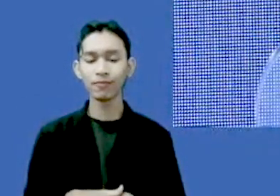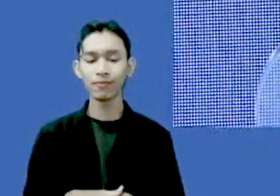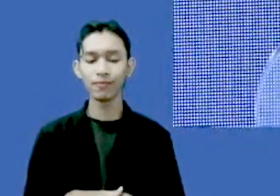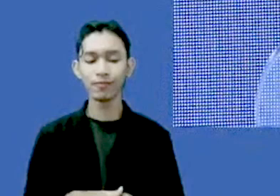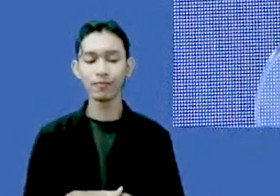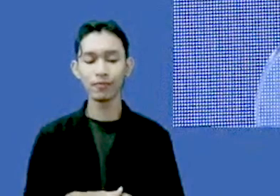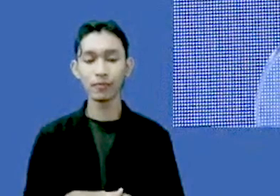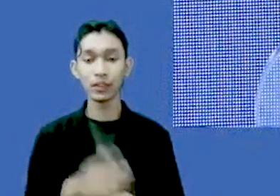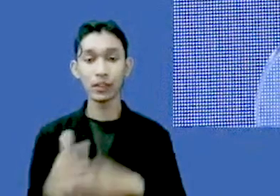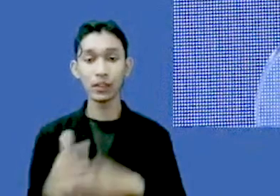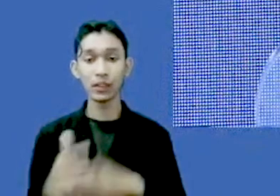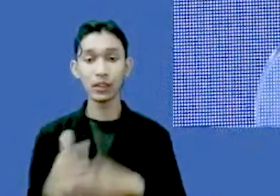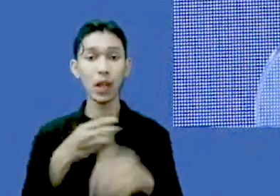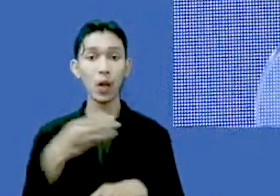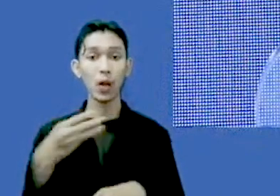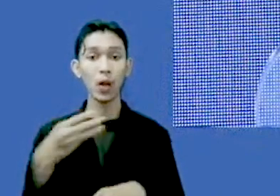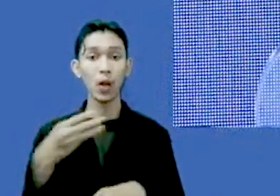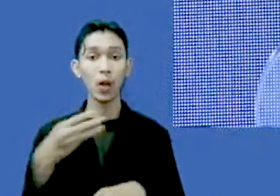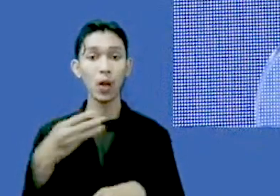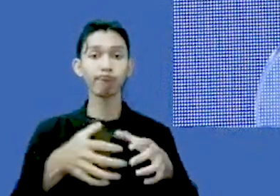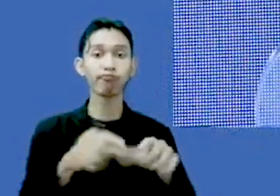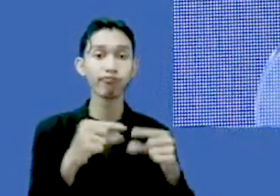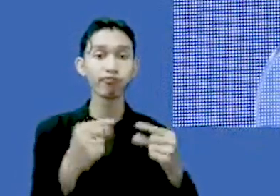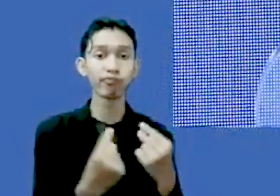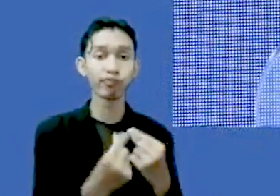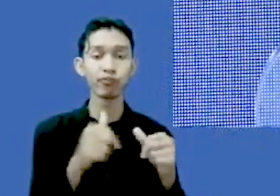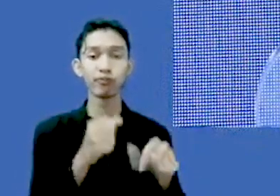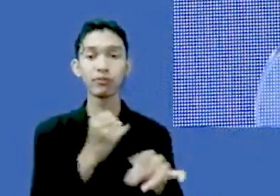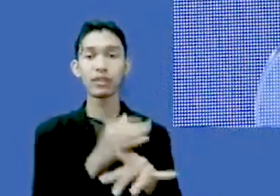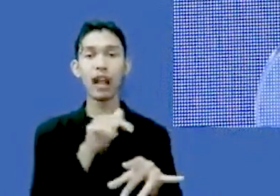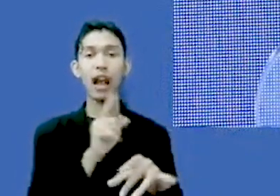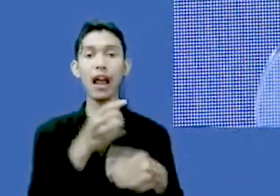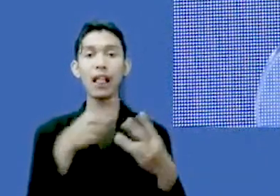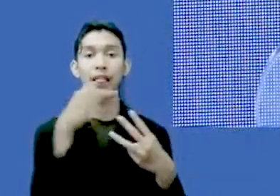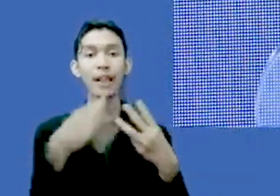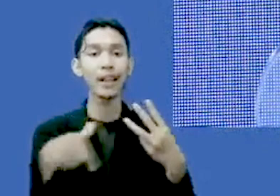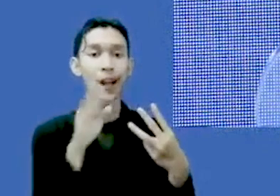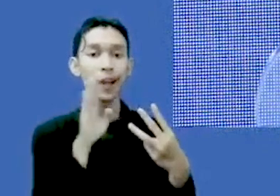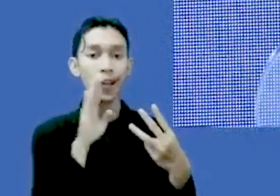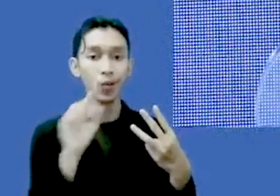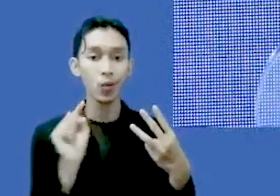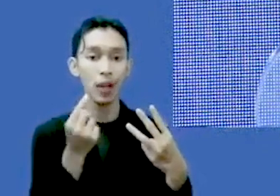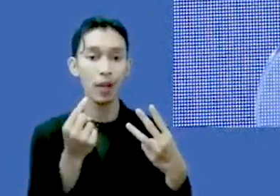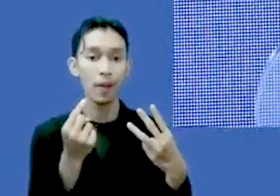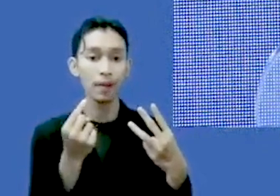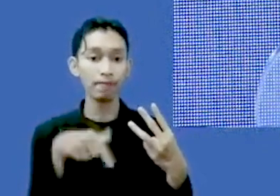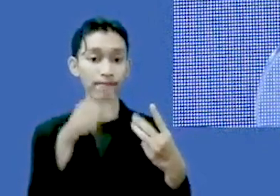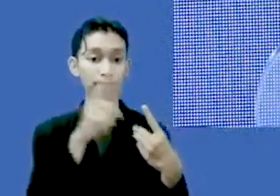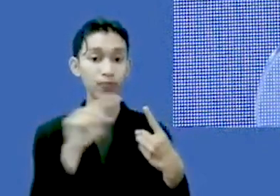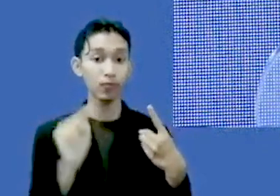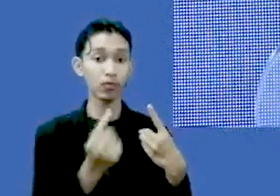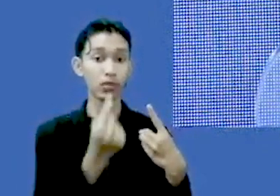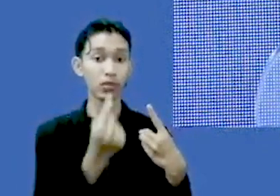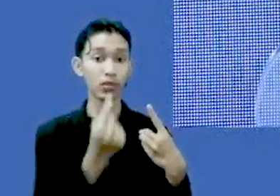Hai digital economy working group membicarakan tiga isu utama jadi ada isu prioritas satu